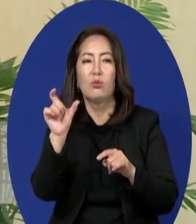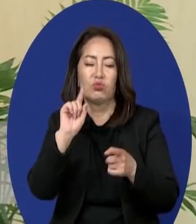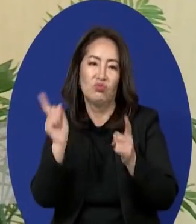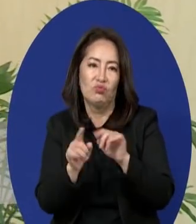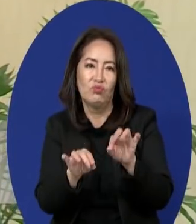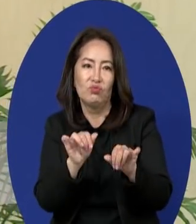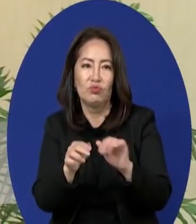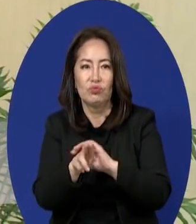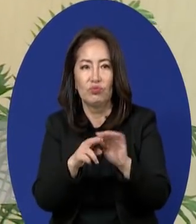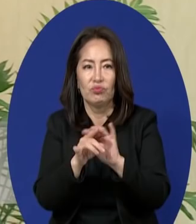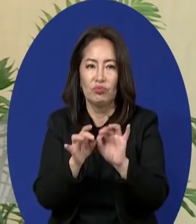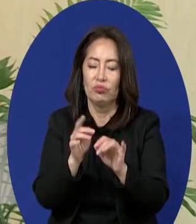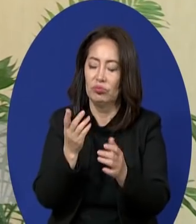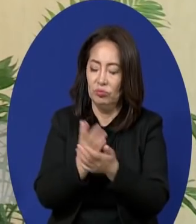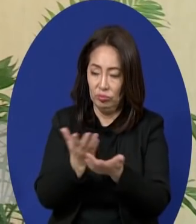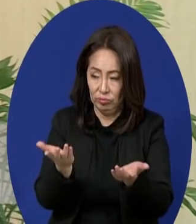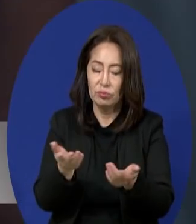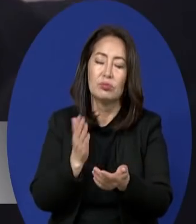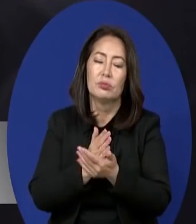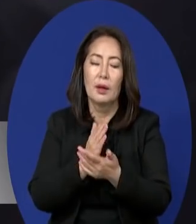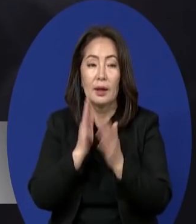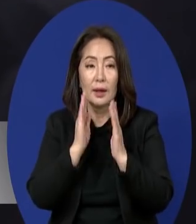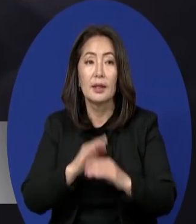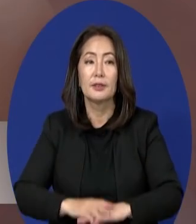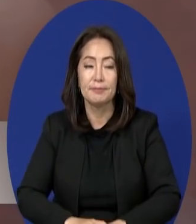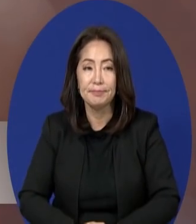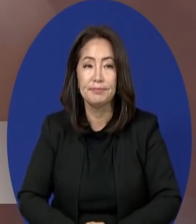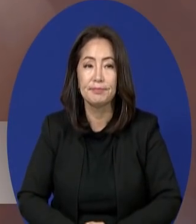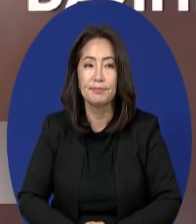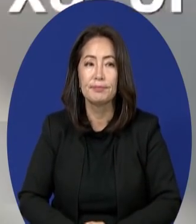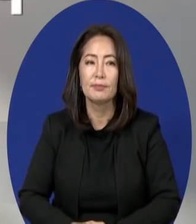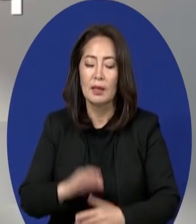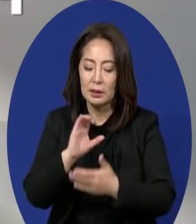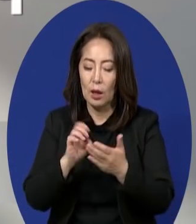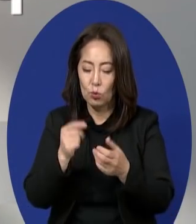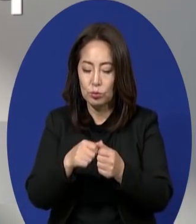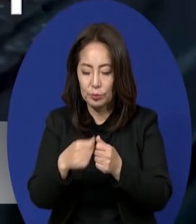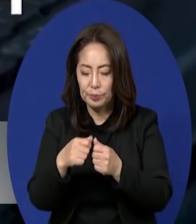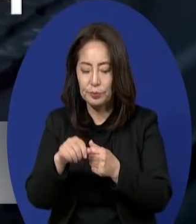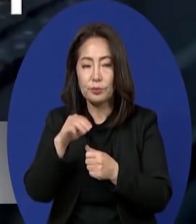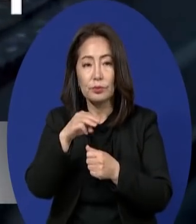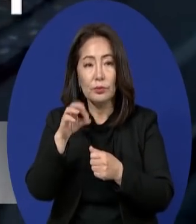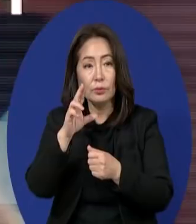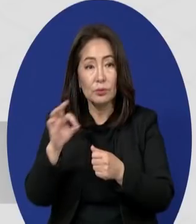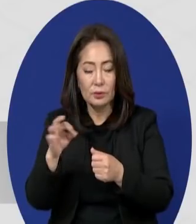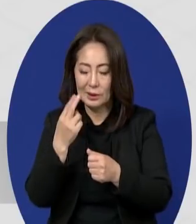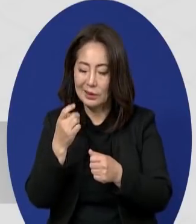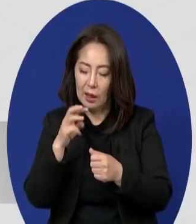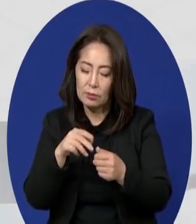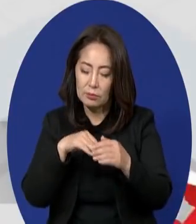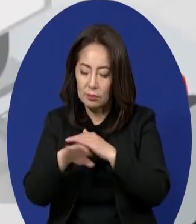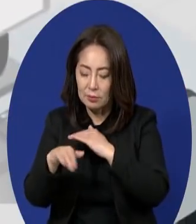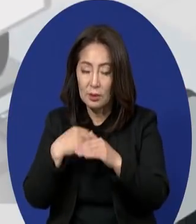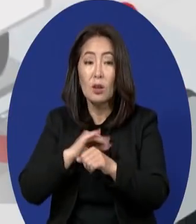орж таны гүйлгээ хийгээд байгаа байхгүй. Тэрийг л зогсоох хэрэгтэй. Санхүүгийн төлбөр тооцоо гүйлгээг цахимаар хийх нь цар дахлын